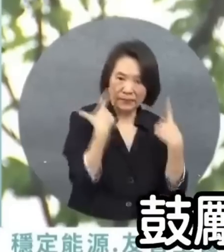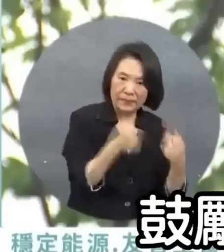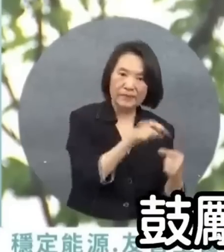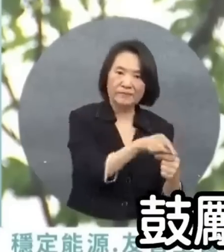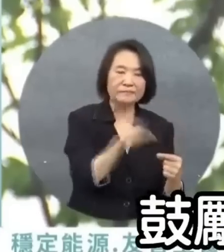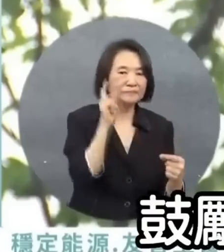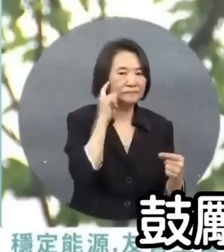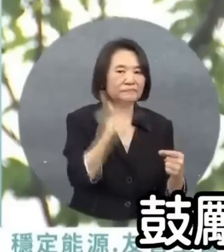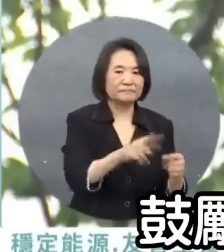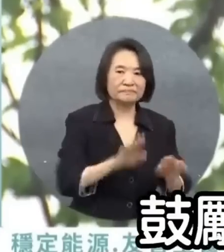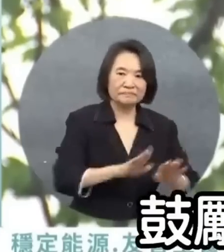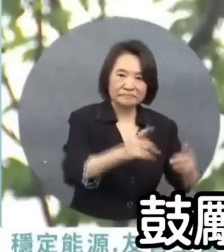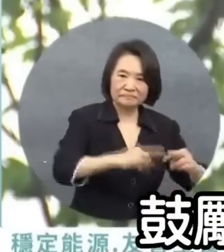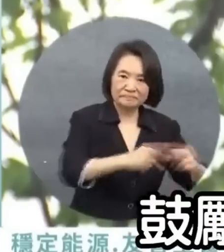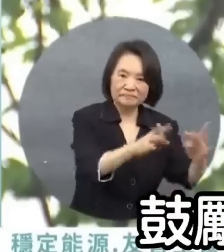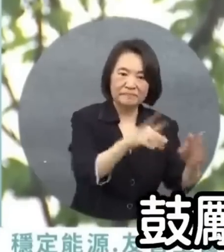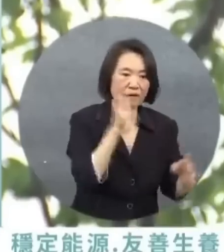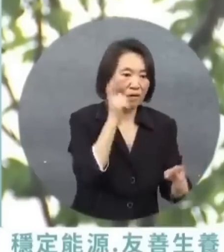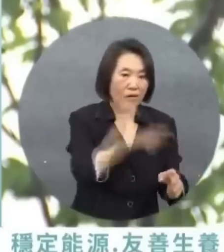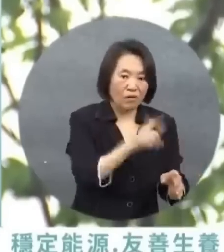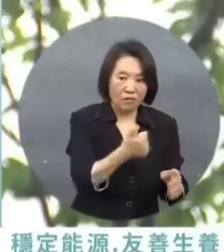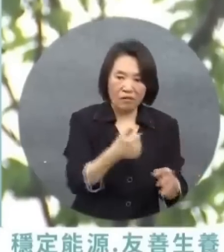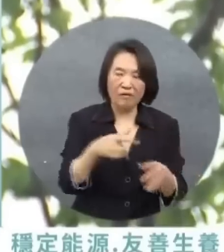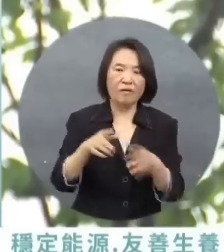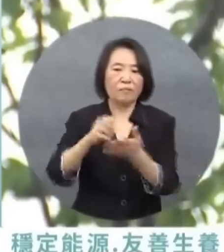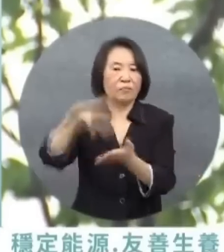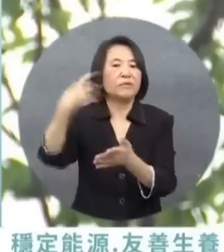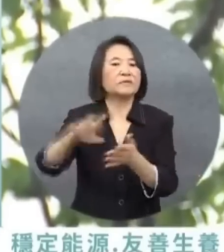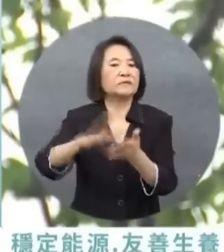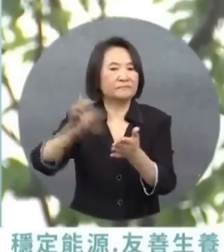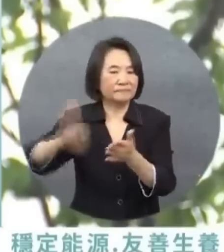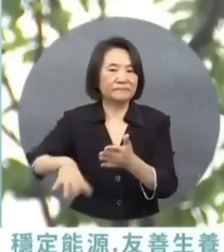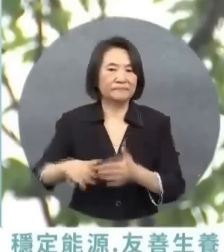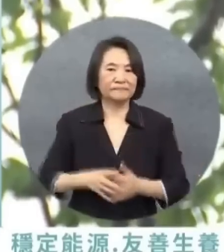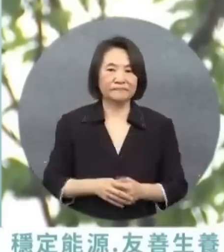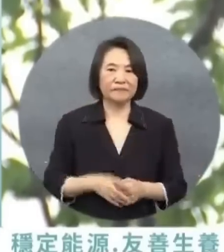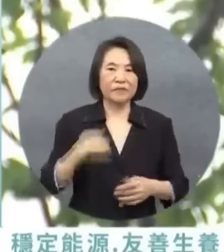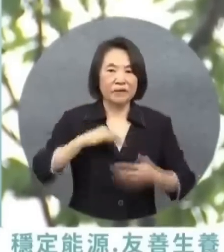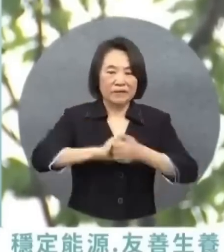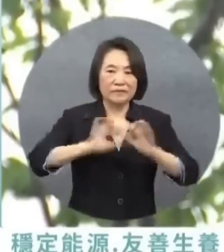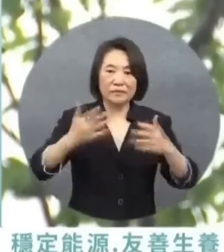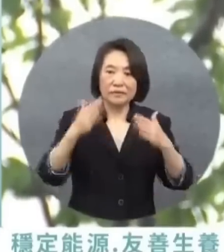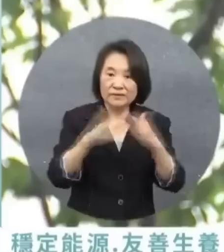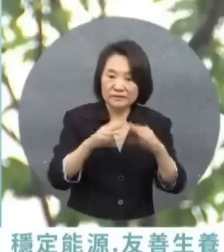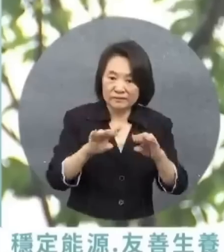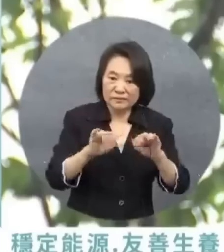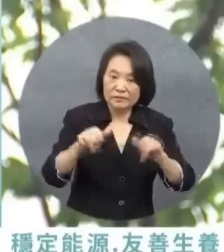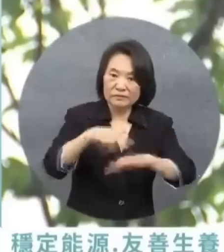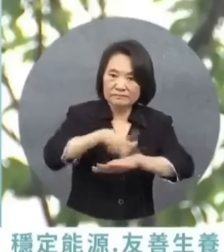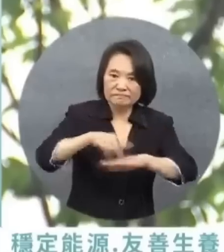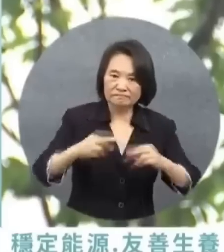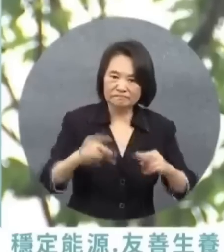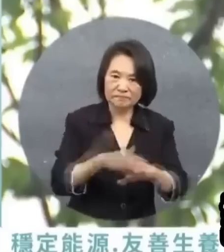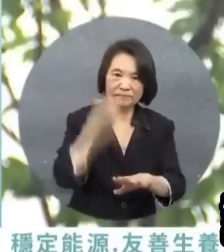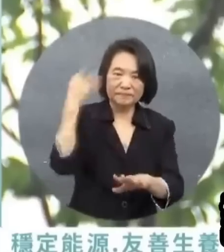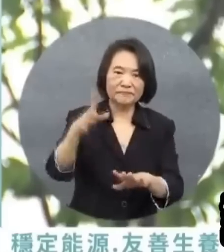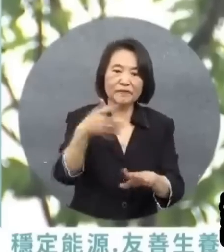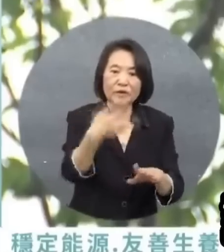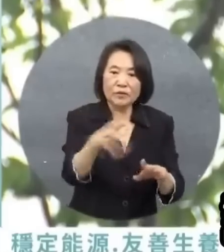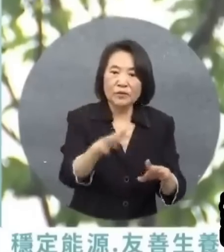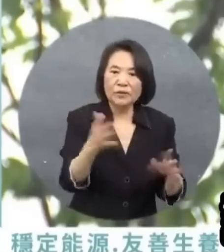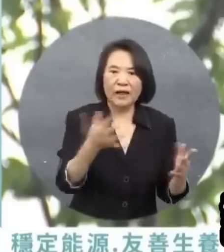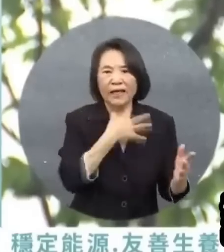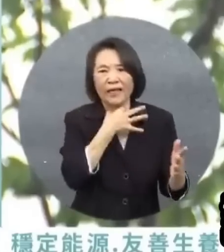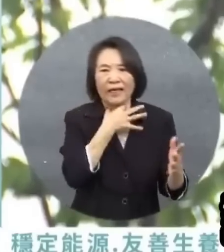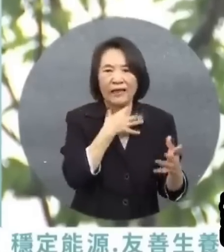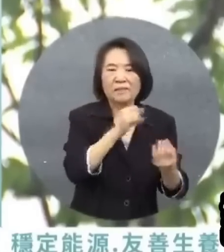再生能源稳定的发展。我会国土重规划，全面建检水资源，让台